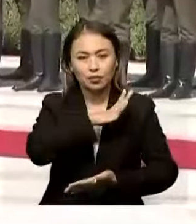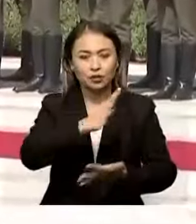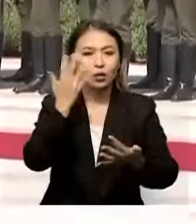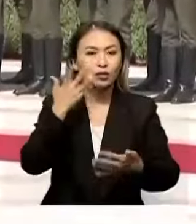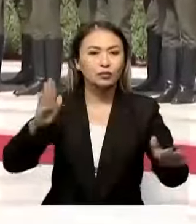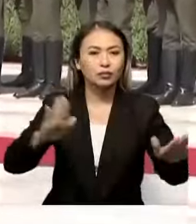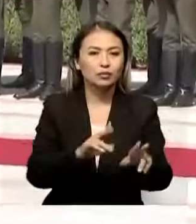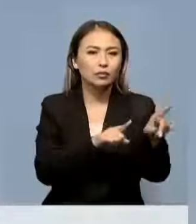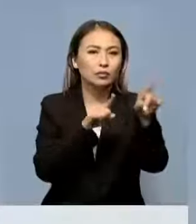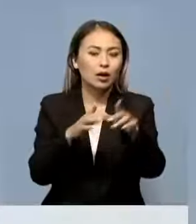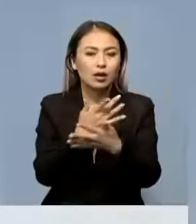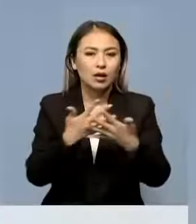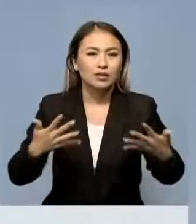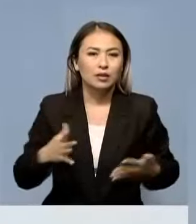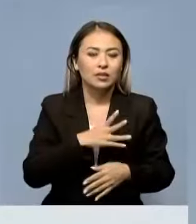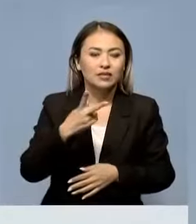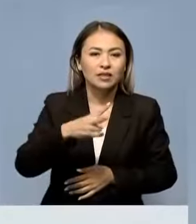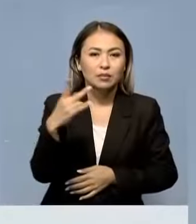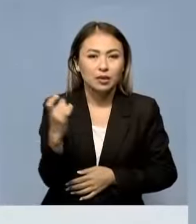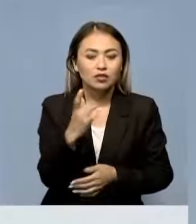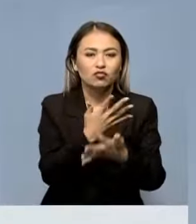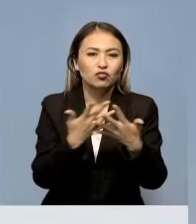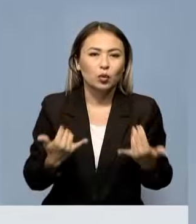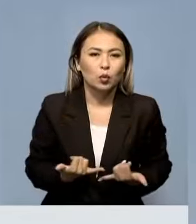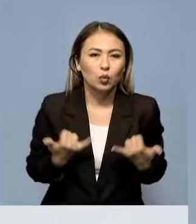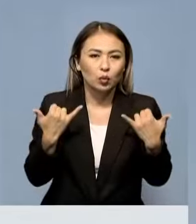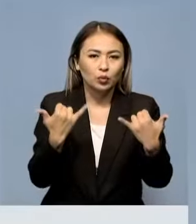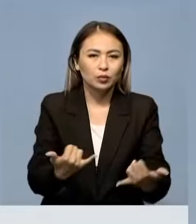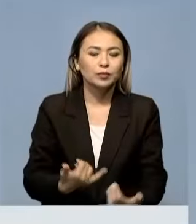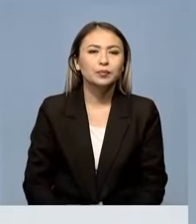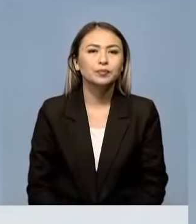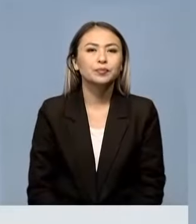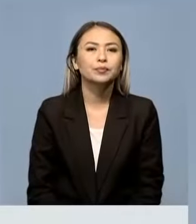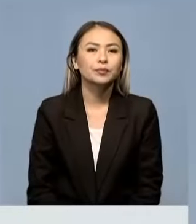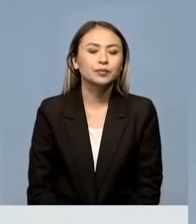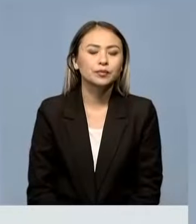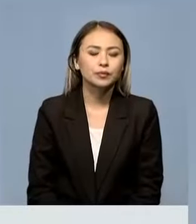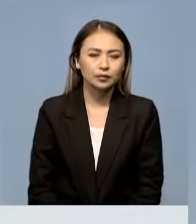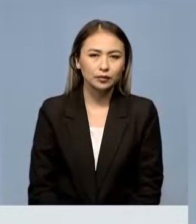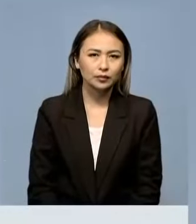жатқанда зеңбіректерден 21 рет оқ атылды. Бұл айрықша ілтипаттың белгісі.